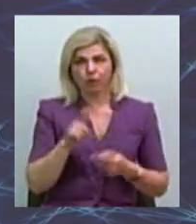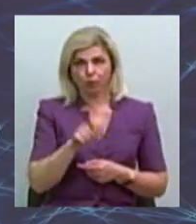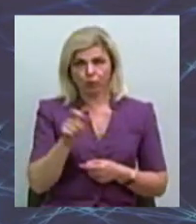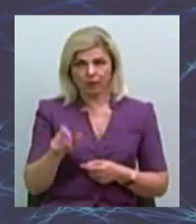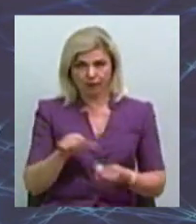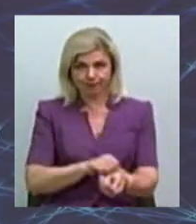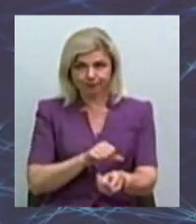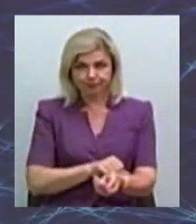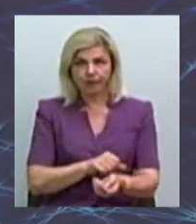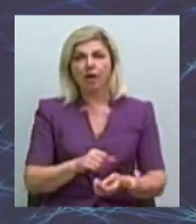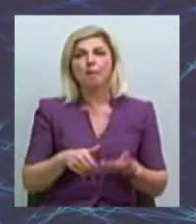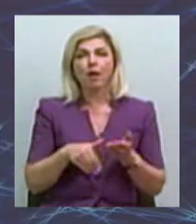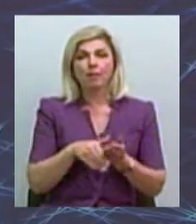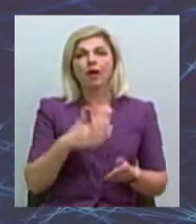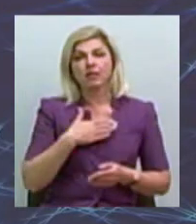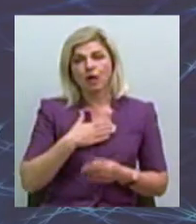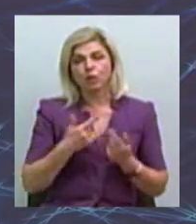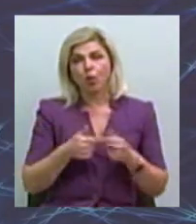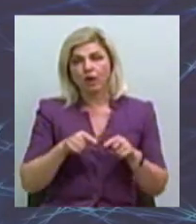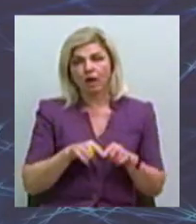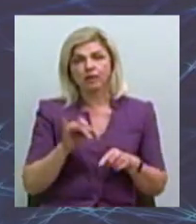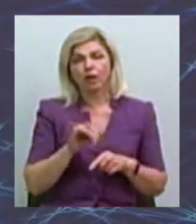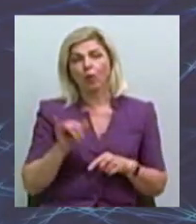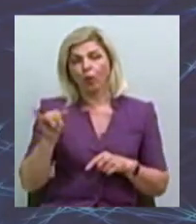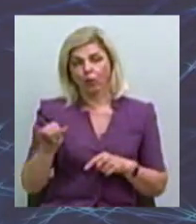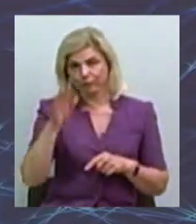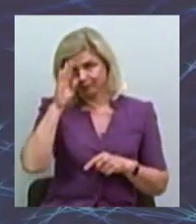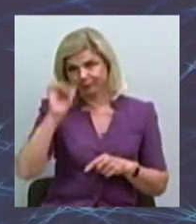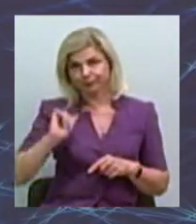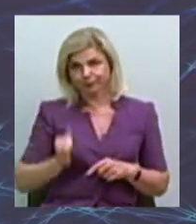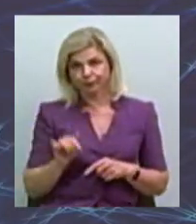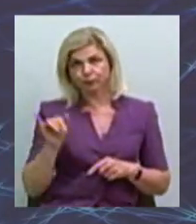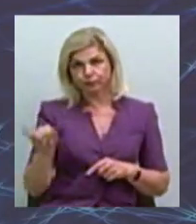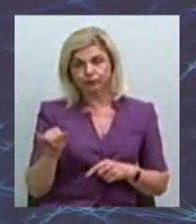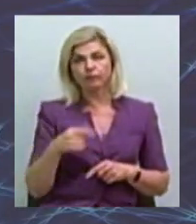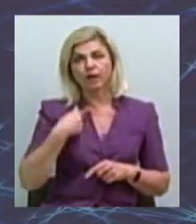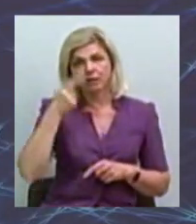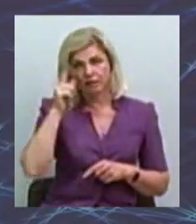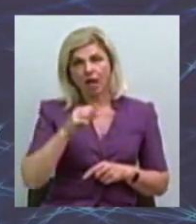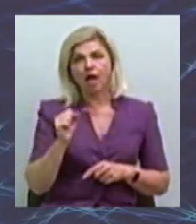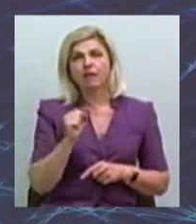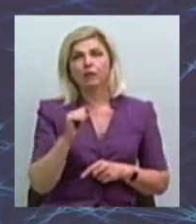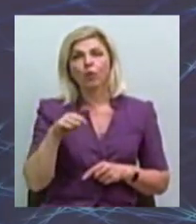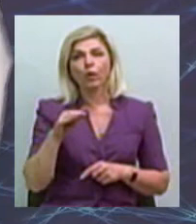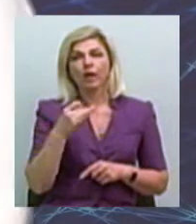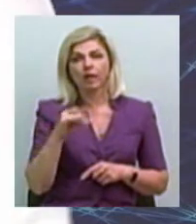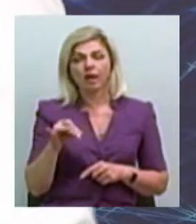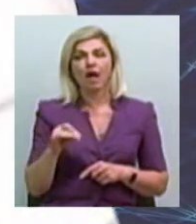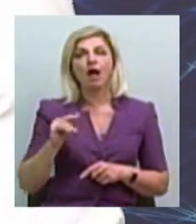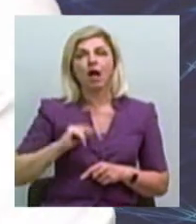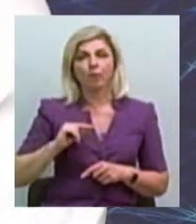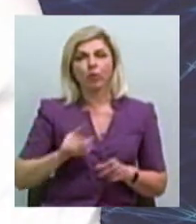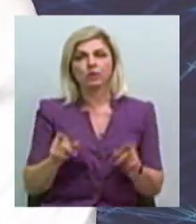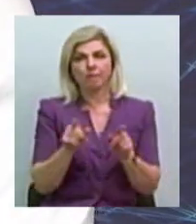в нашей организации, так и у Толика. Я знаю Анатолия, и мы проводим работу с